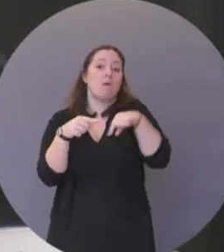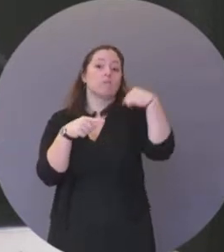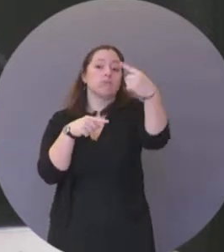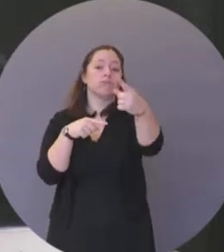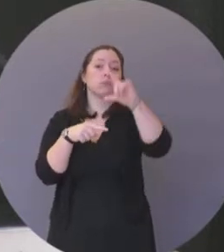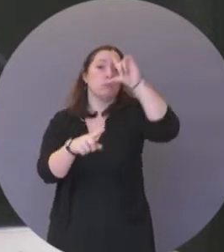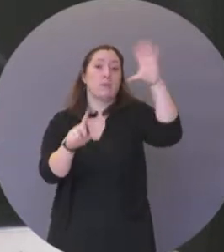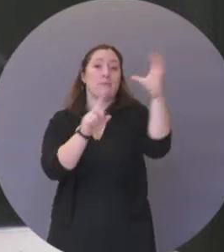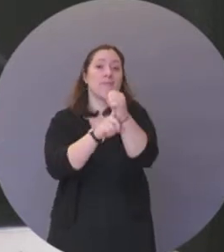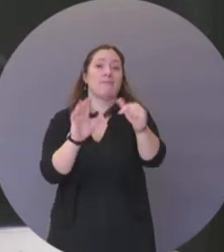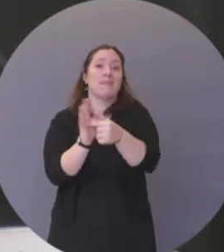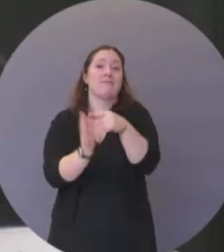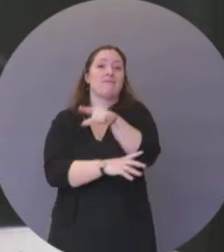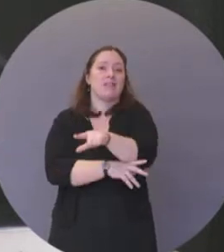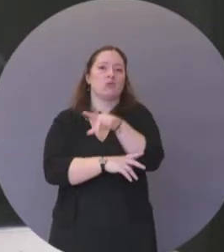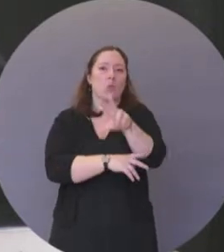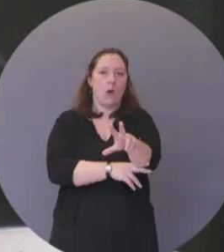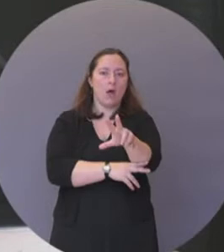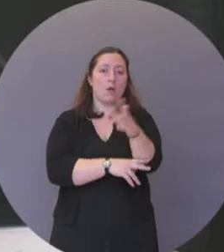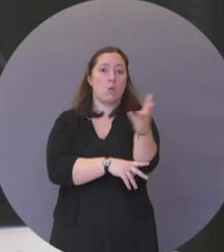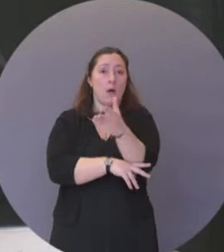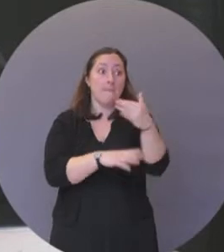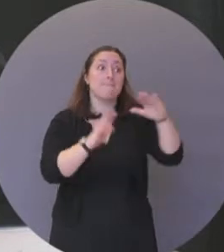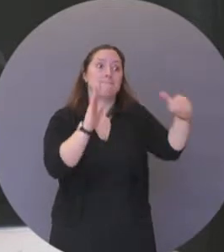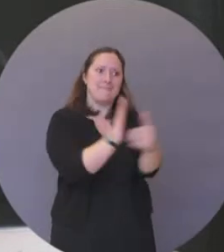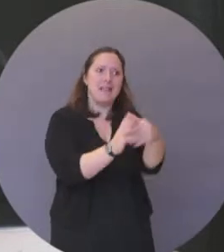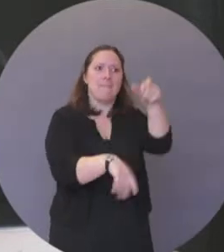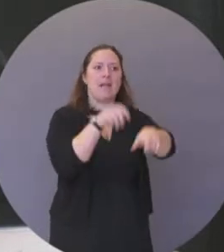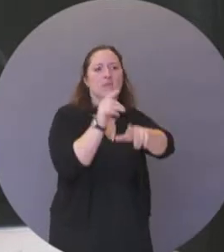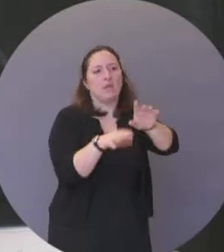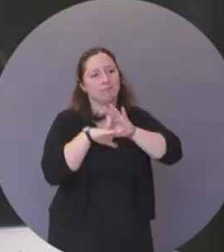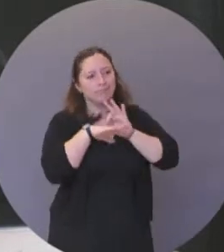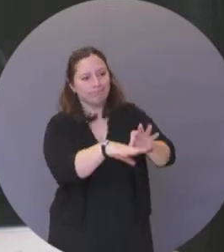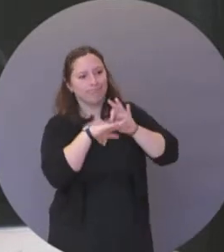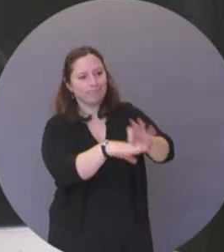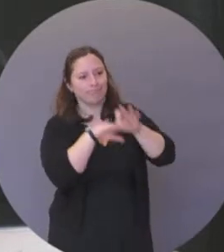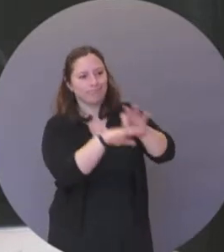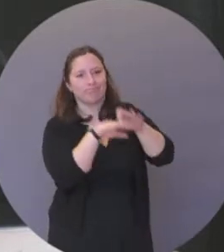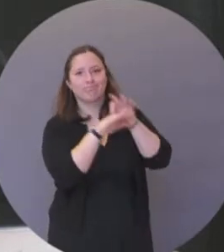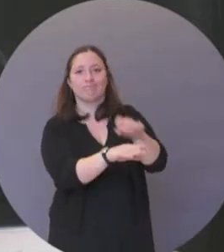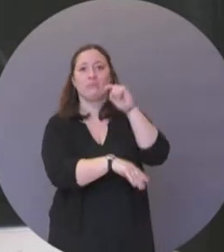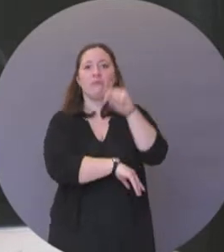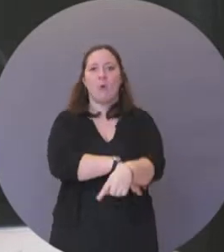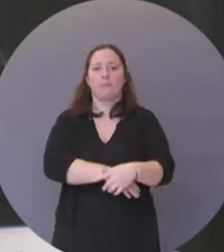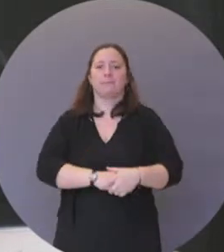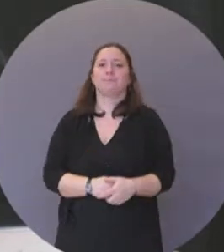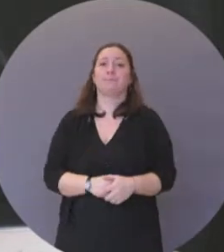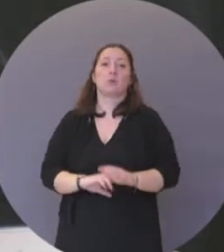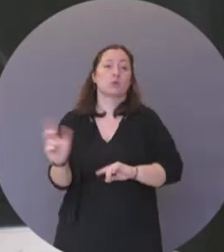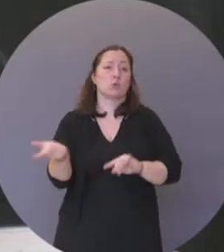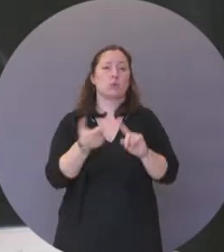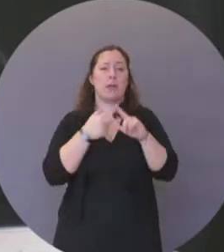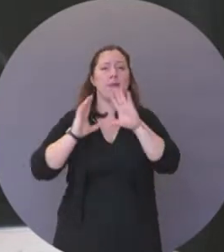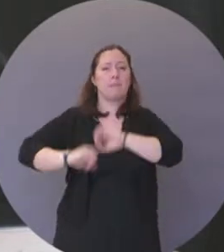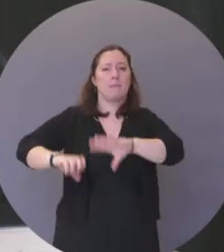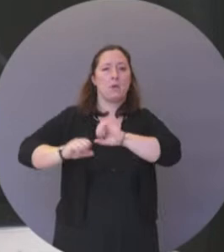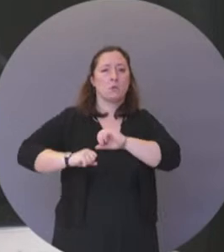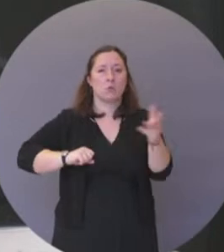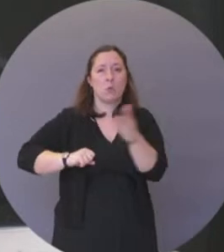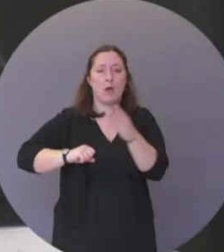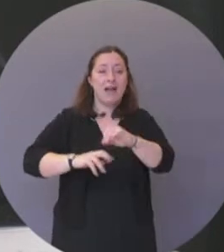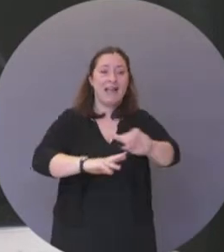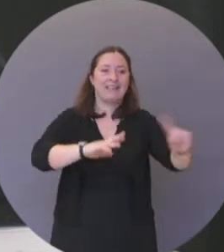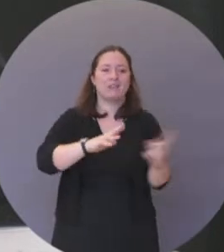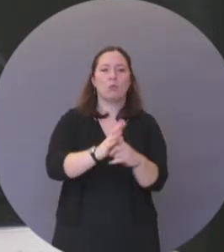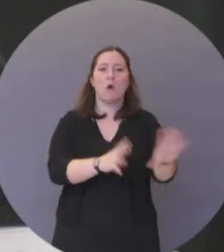d'accompagner 1000 bénéficiaires je vais également mettre en lumière notre expérimentation sur le service public d'insertion et de l'emploi